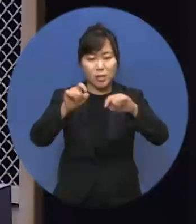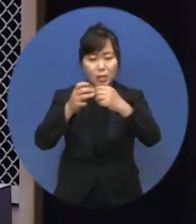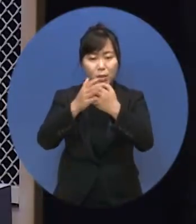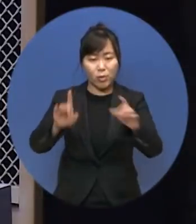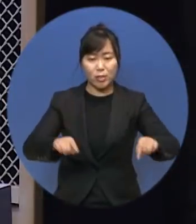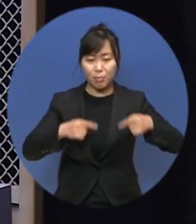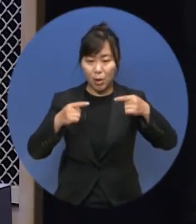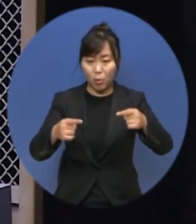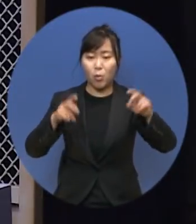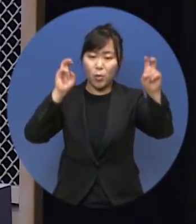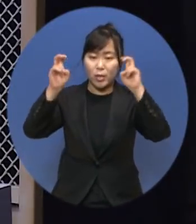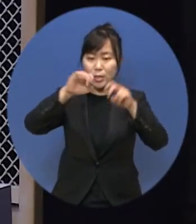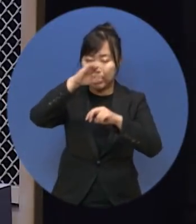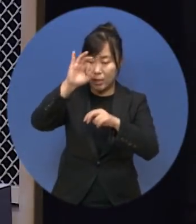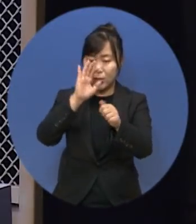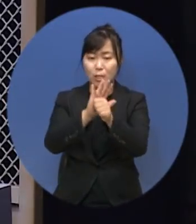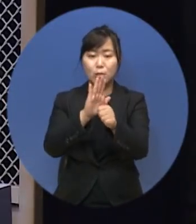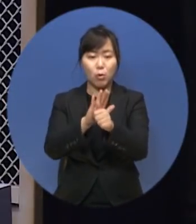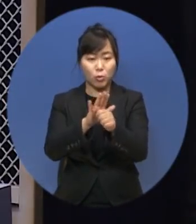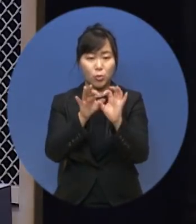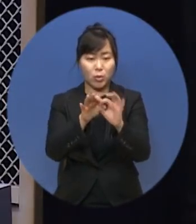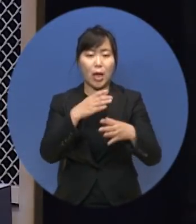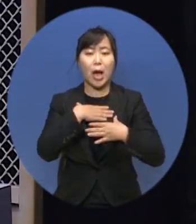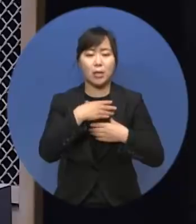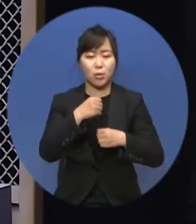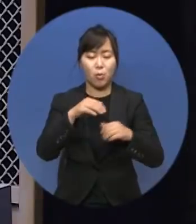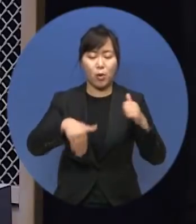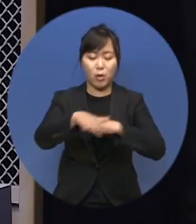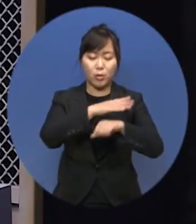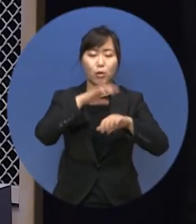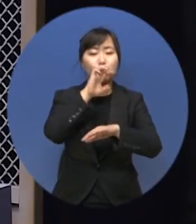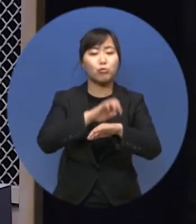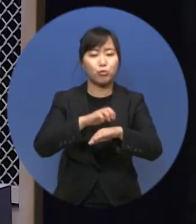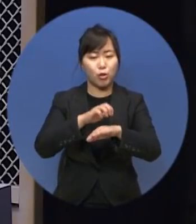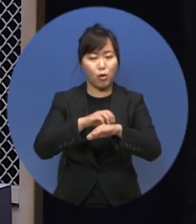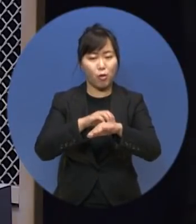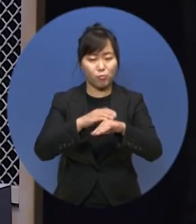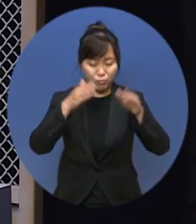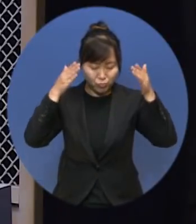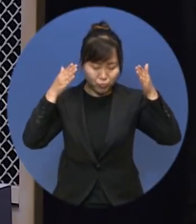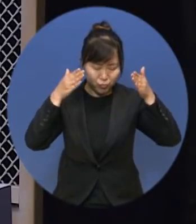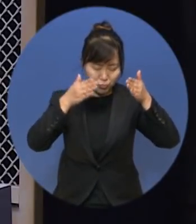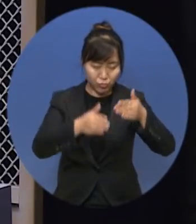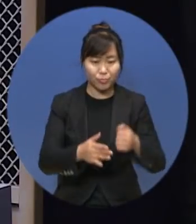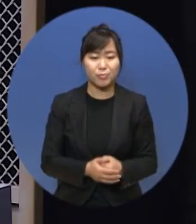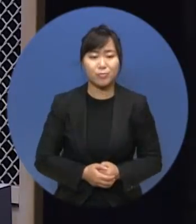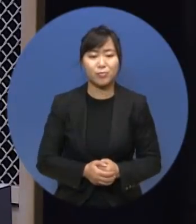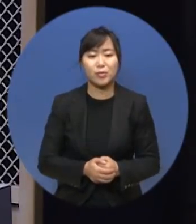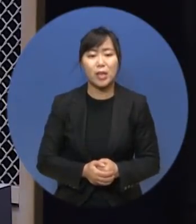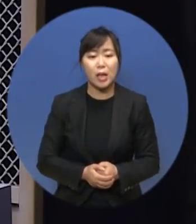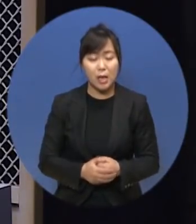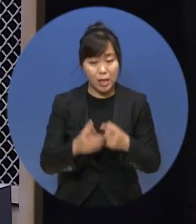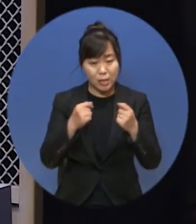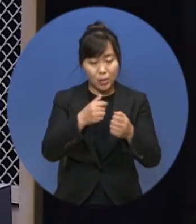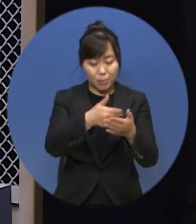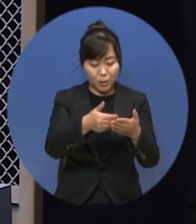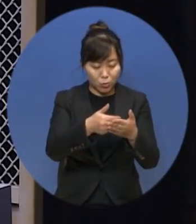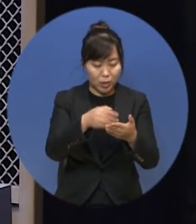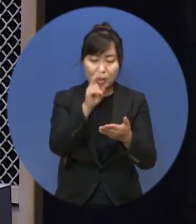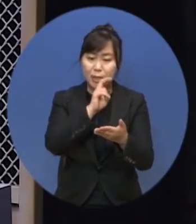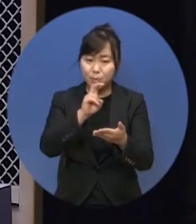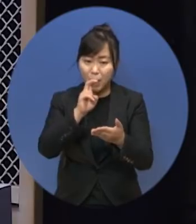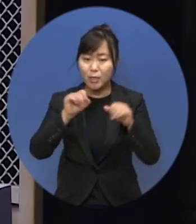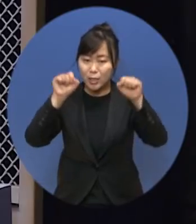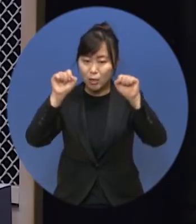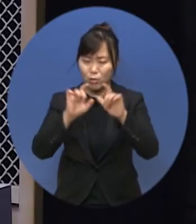참가를 하고 회사의 재정적 지원을 통해서 안정적인 환경에서 훈련에 매진할 수 있게 되었는데요. 이와 같이 미술,